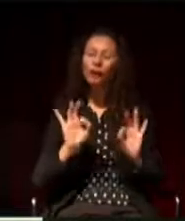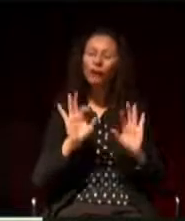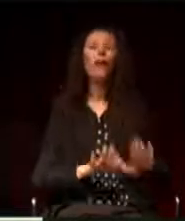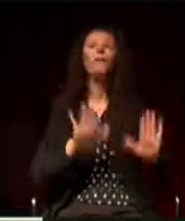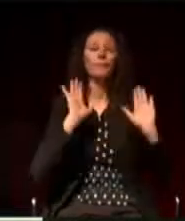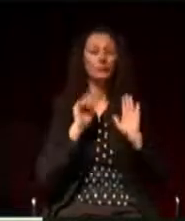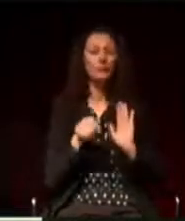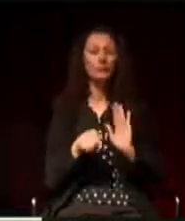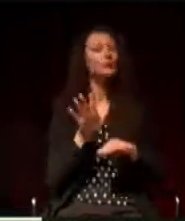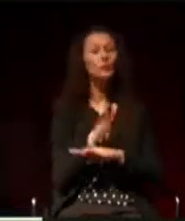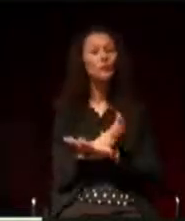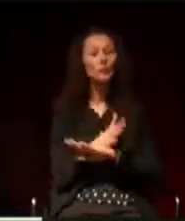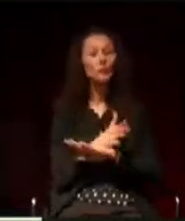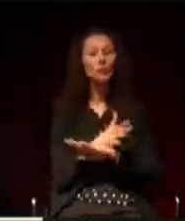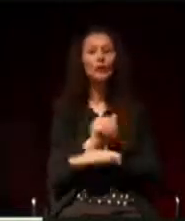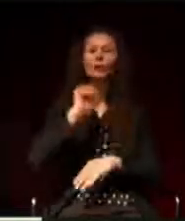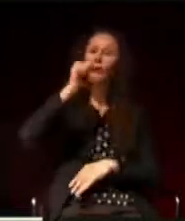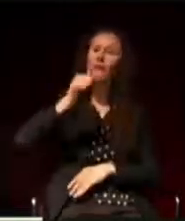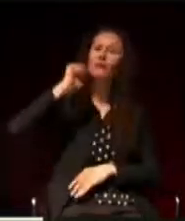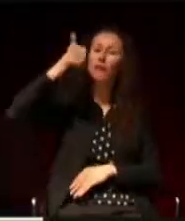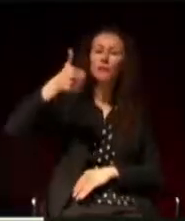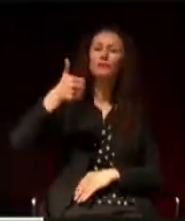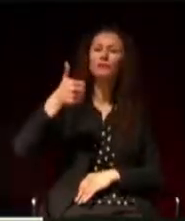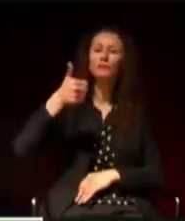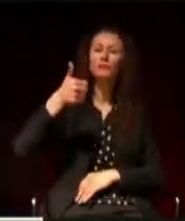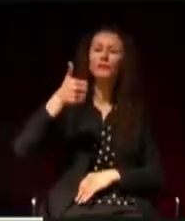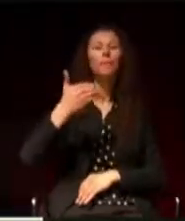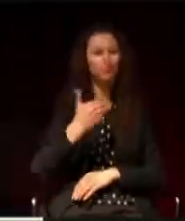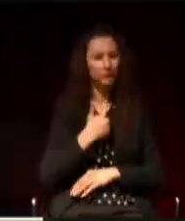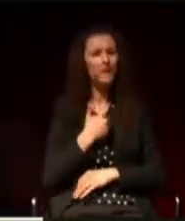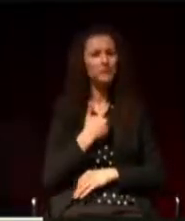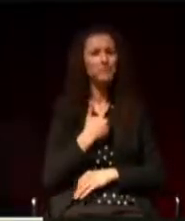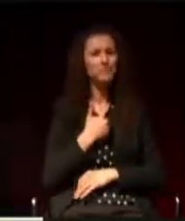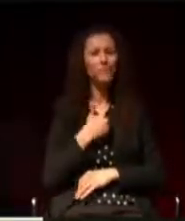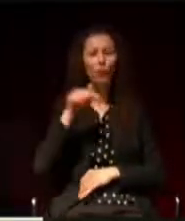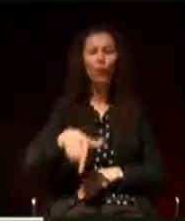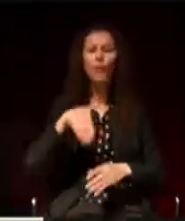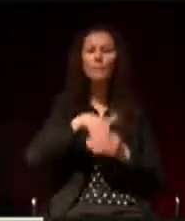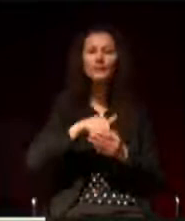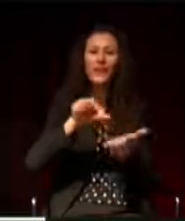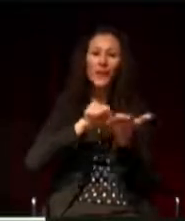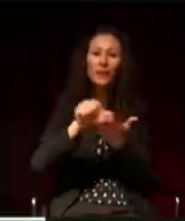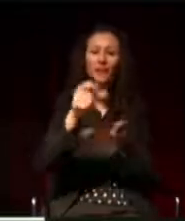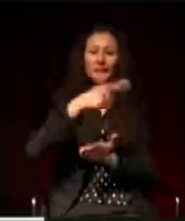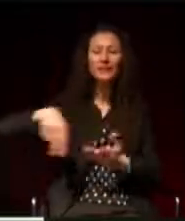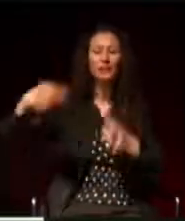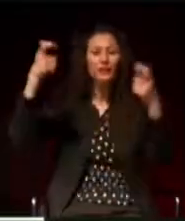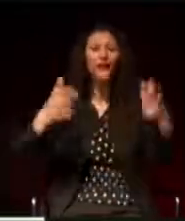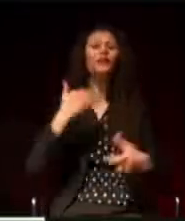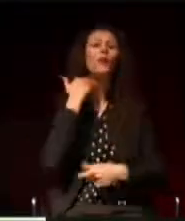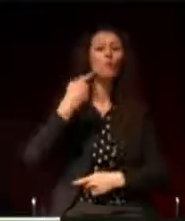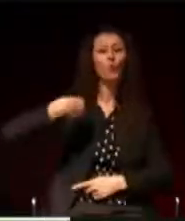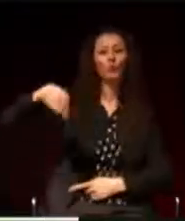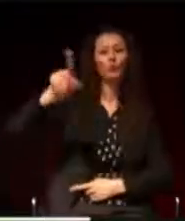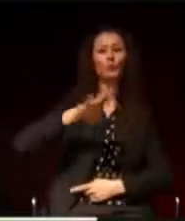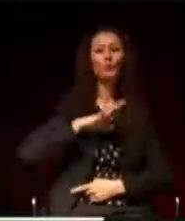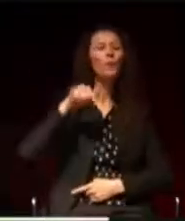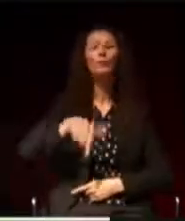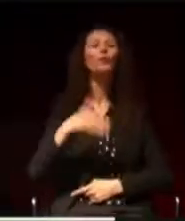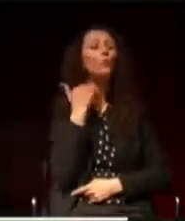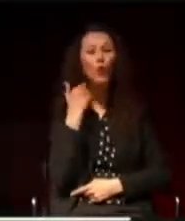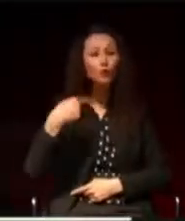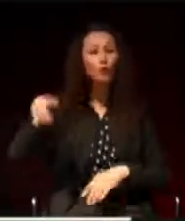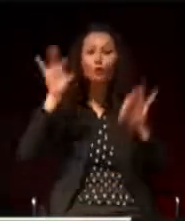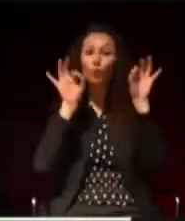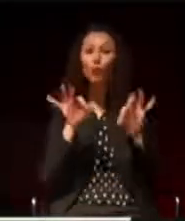kalmamalı. Çünkü yarın öbür gün bizim bu meclisin, hepimizin bu kente borcumuz var. Bu